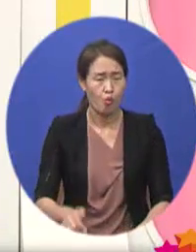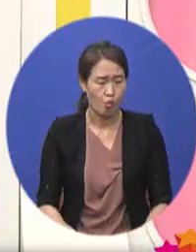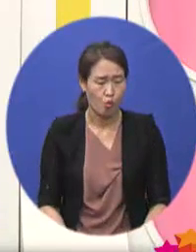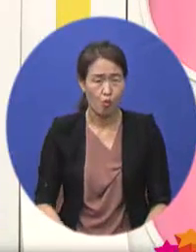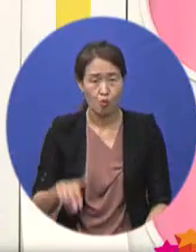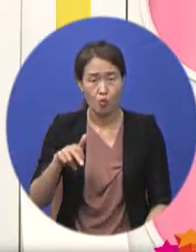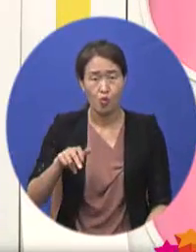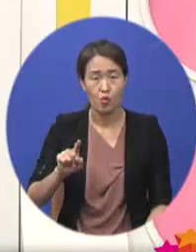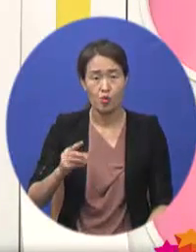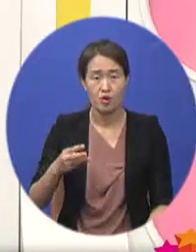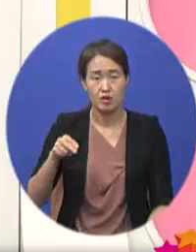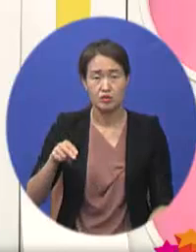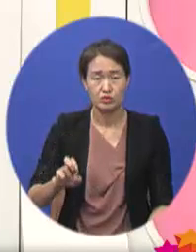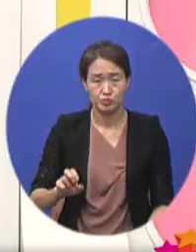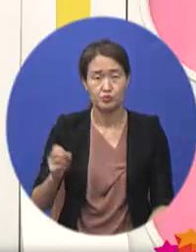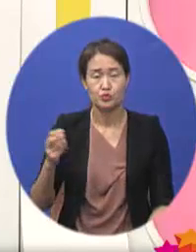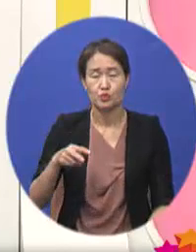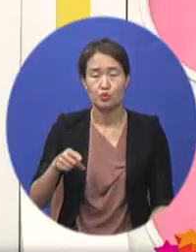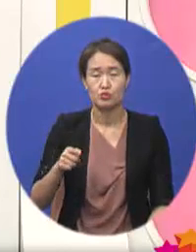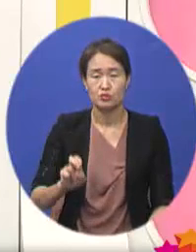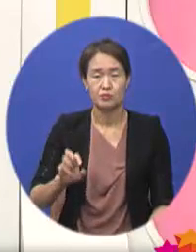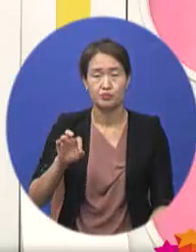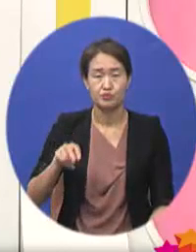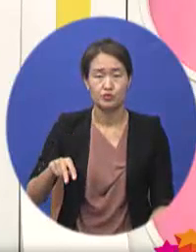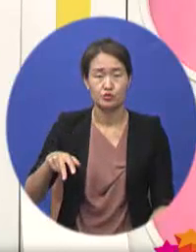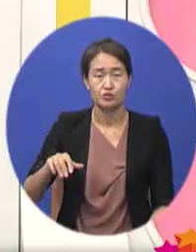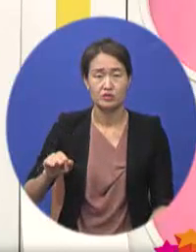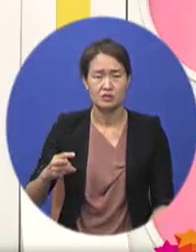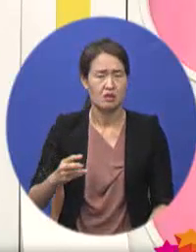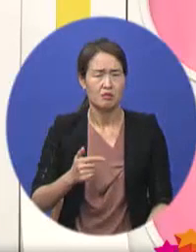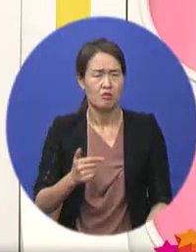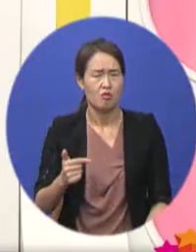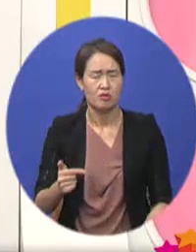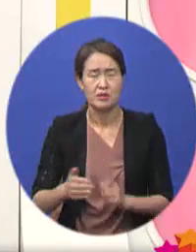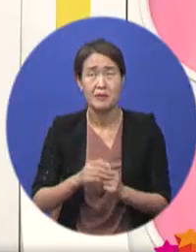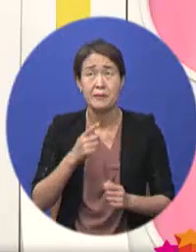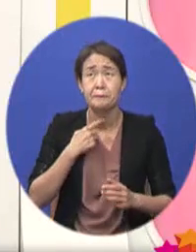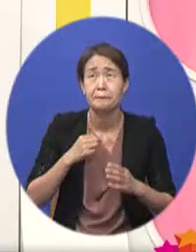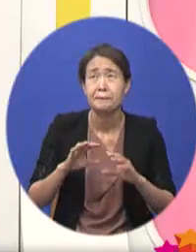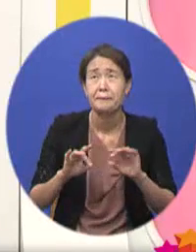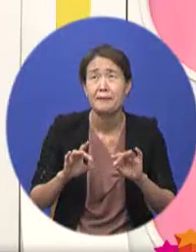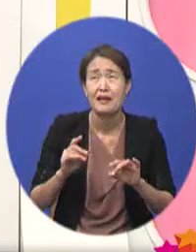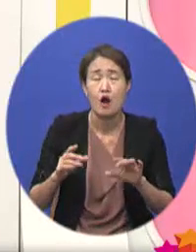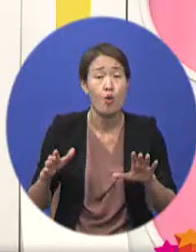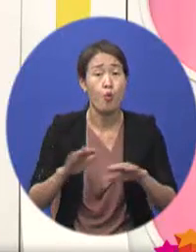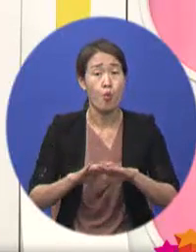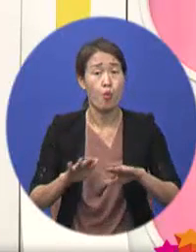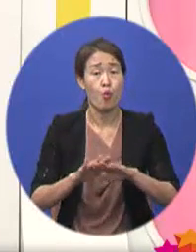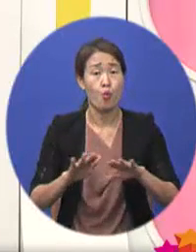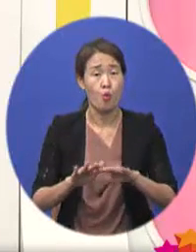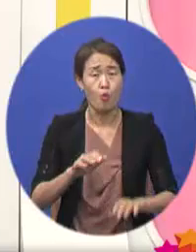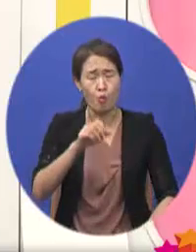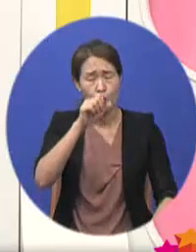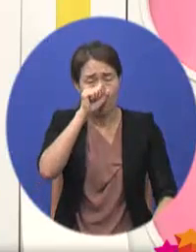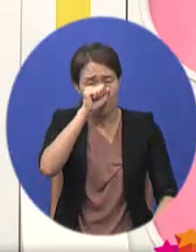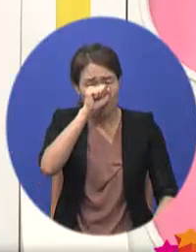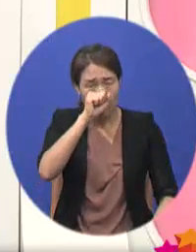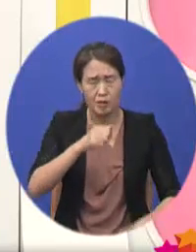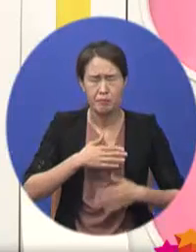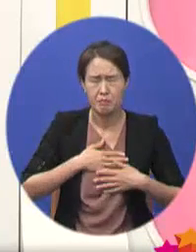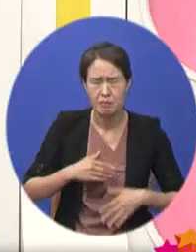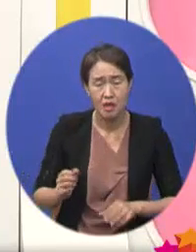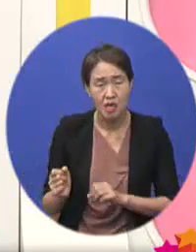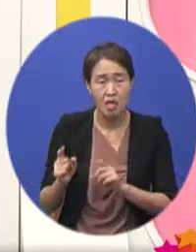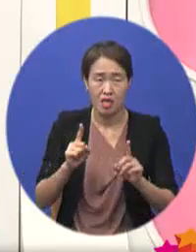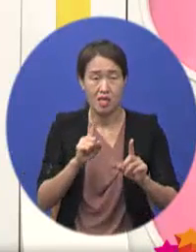높고 칼슘과 네. 섬유 소질이 많아서 갈증 해소와 피로 회복에도 좋은 채소라고 하는데요. 아, 피로 회복에.